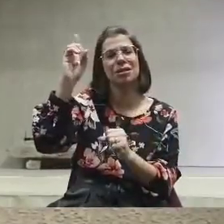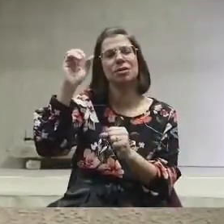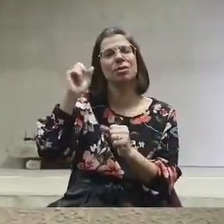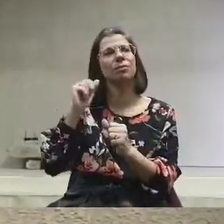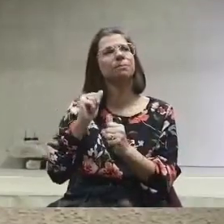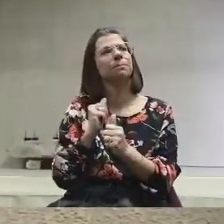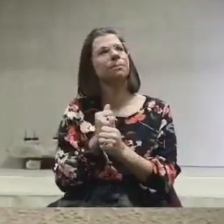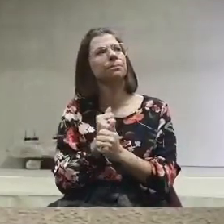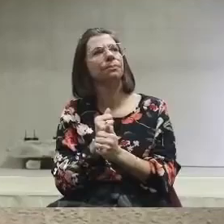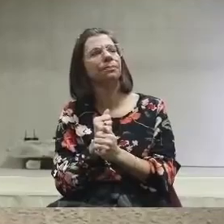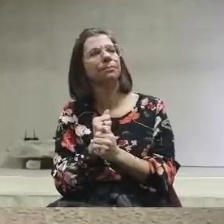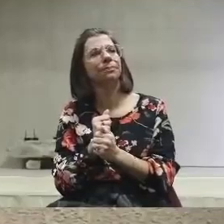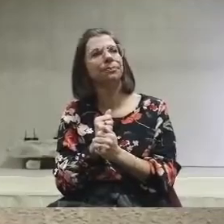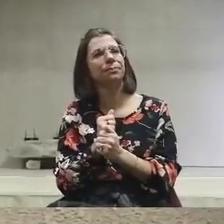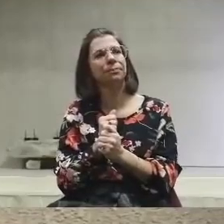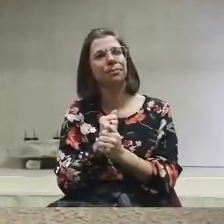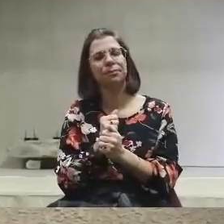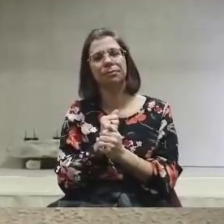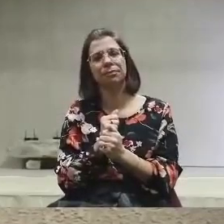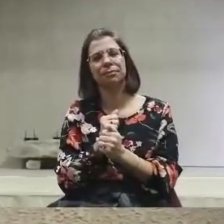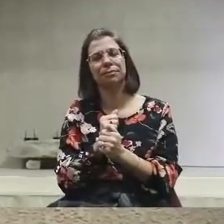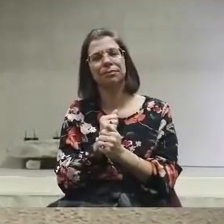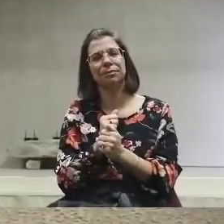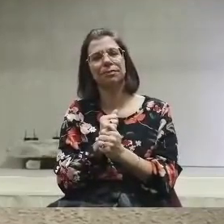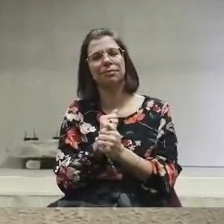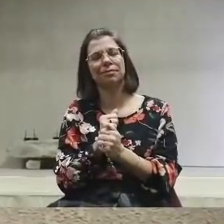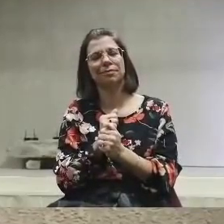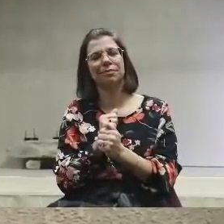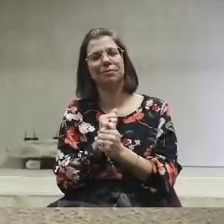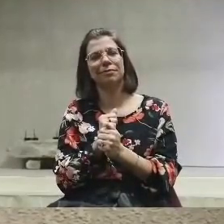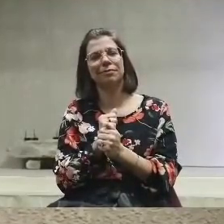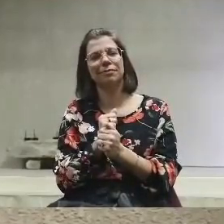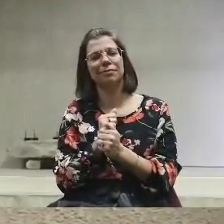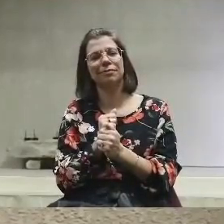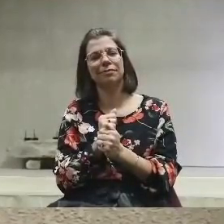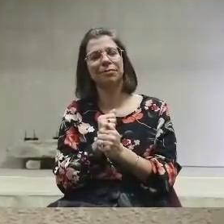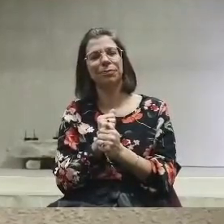temps. Mais si je le résume d'une certaine manière,